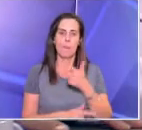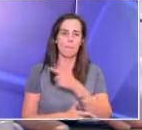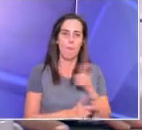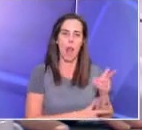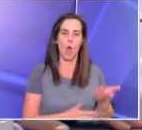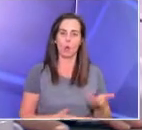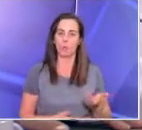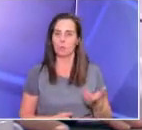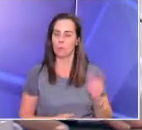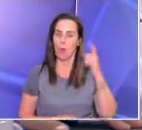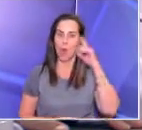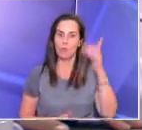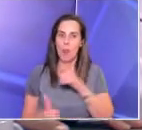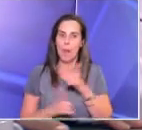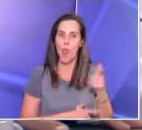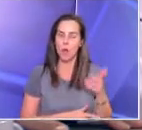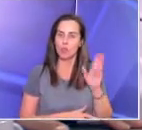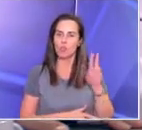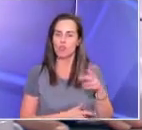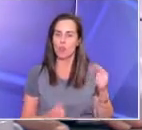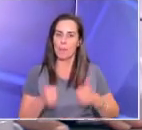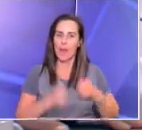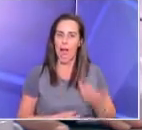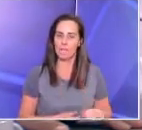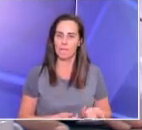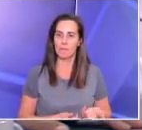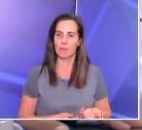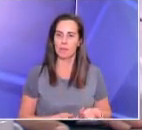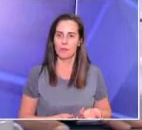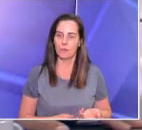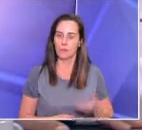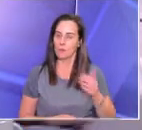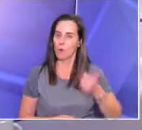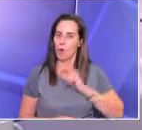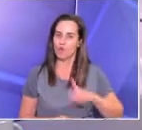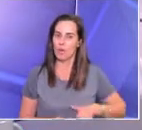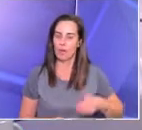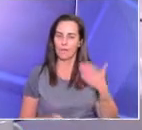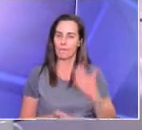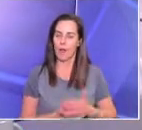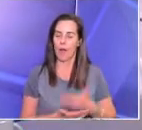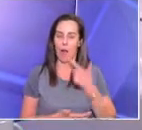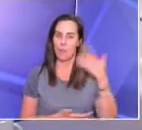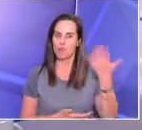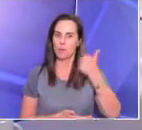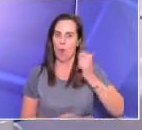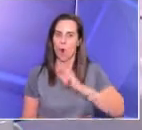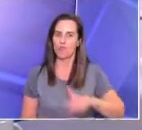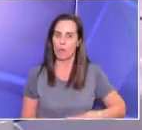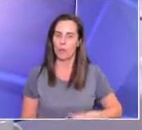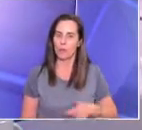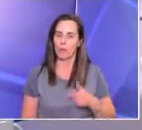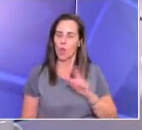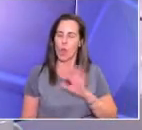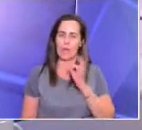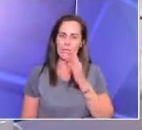כך לדוגמה שאף אחד בכלל לא חשב שיש שם קרב, ואתה יודע, ראש עיר שמכהן עשרות בשנים. אני חושב שלא